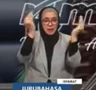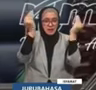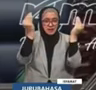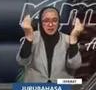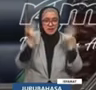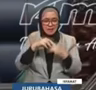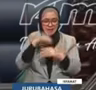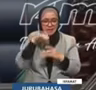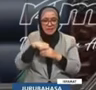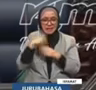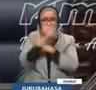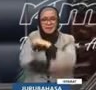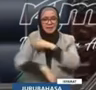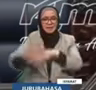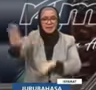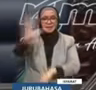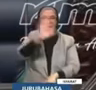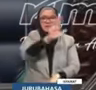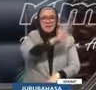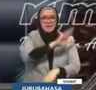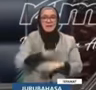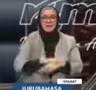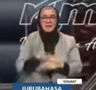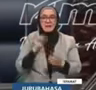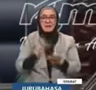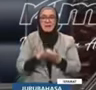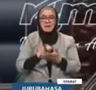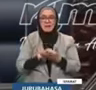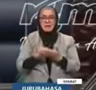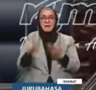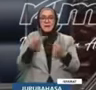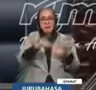negara masing-masing jadi itu merupakan